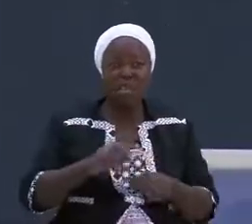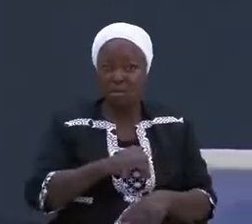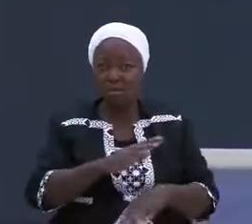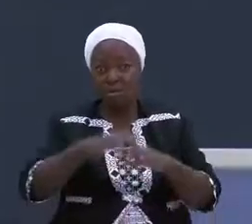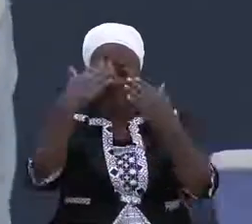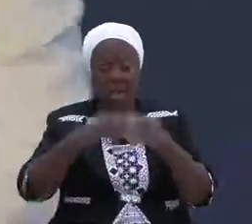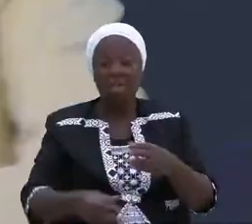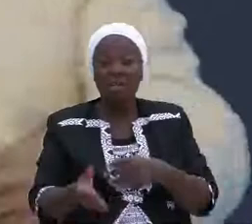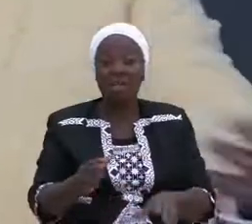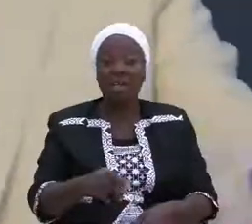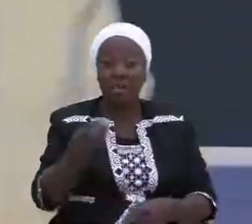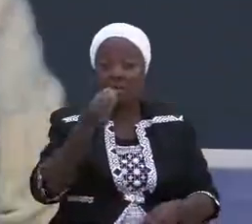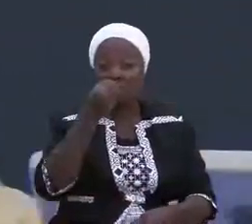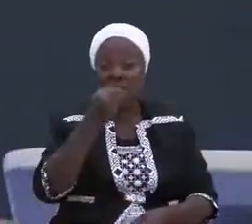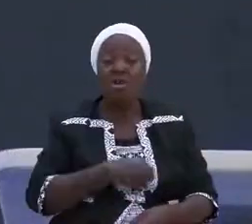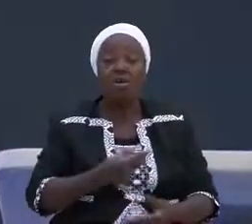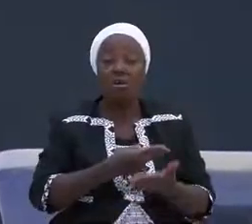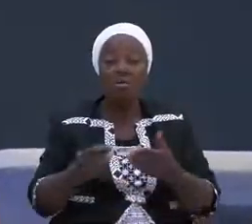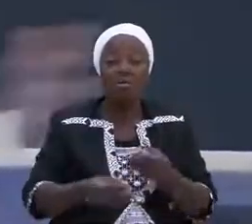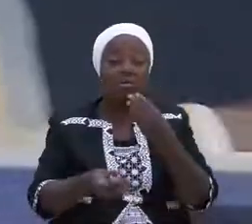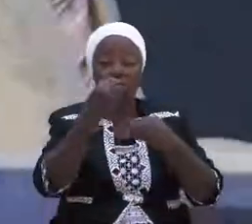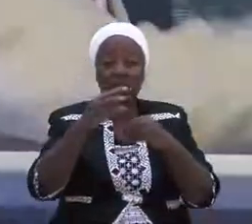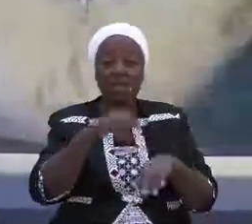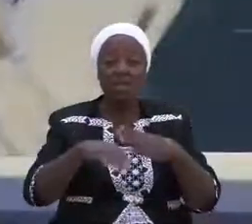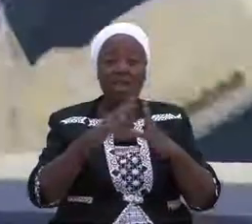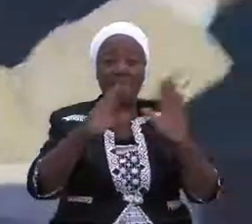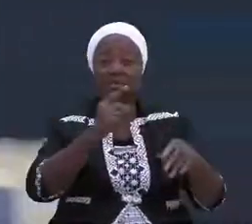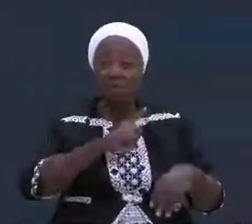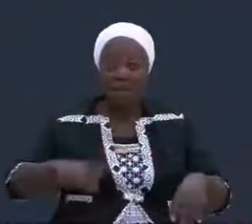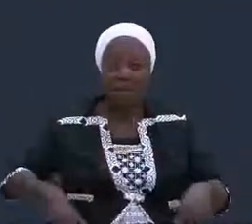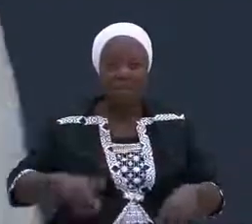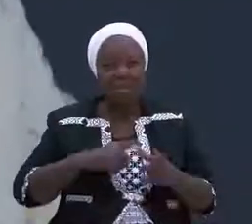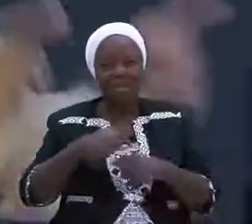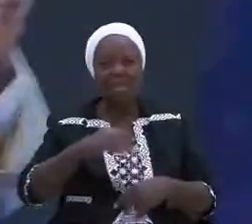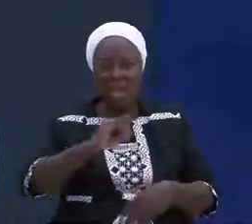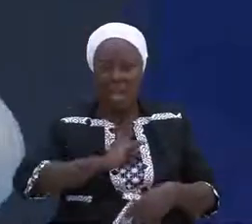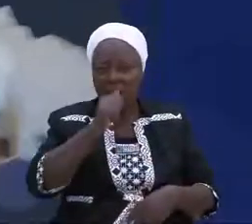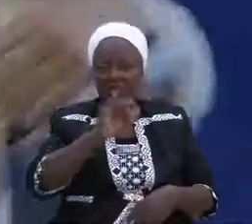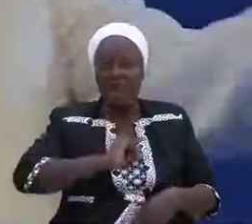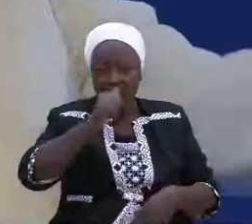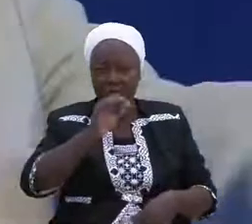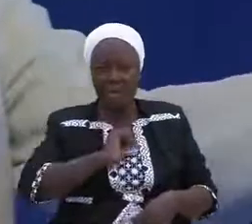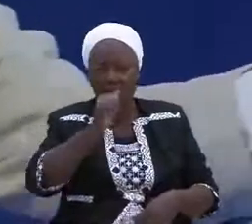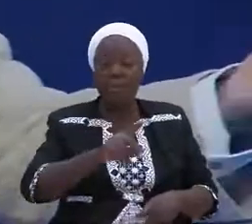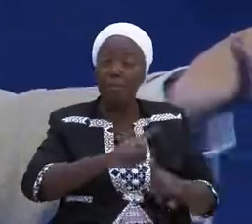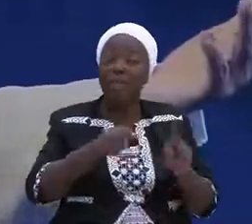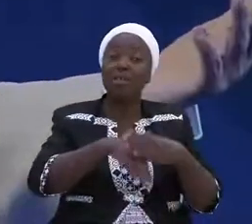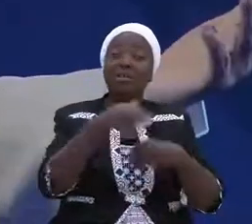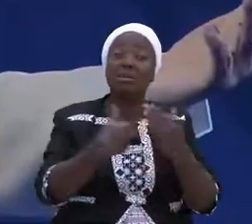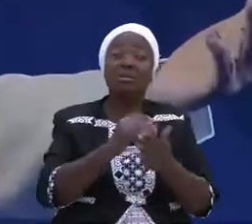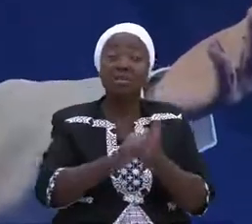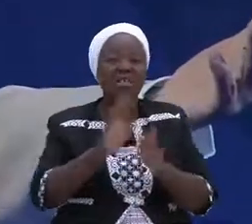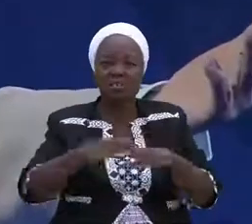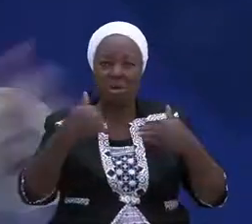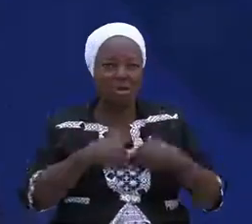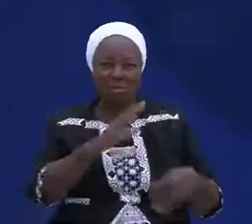Sainte Seine. Ils disent, je suis. Ils ont tout, mais ils n'ont pas Christ. Ils disent, tous ces